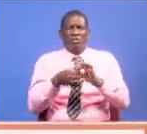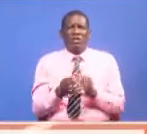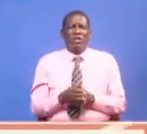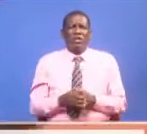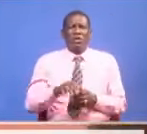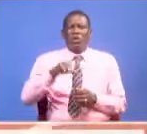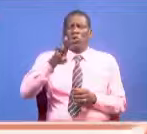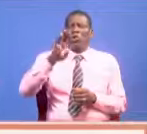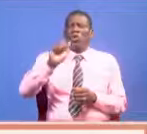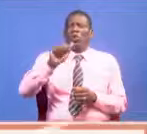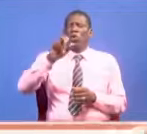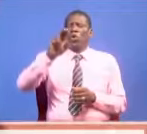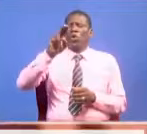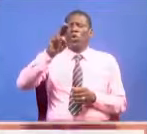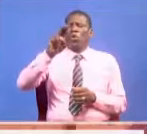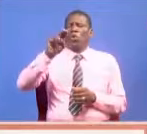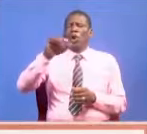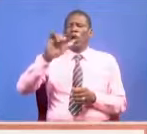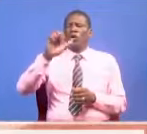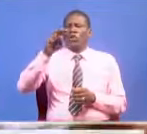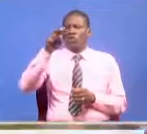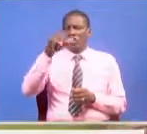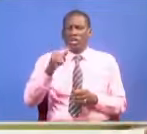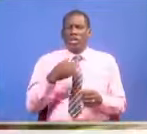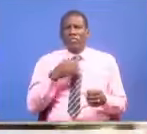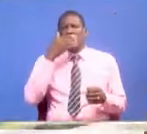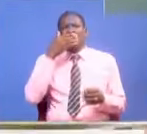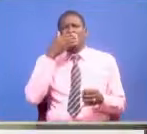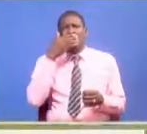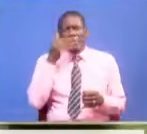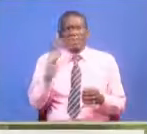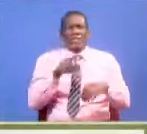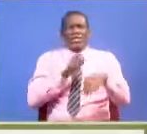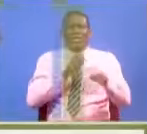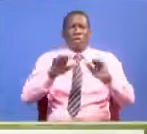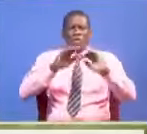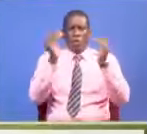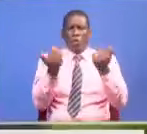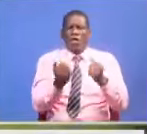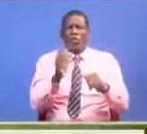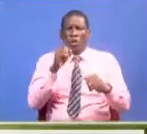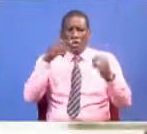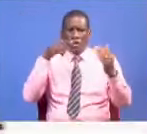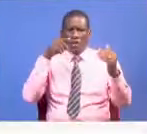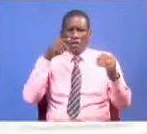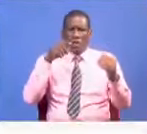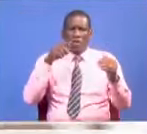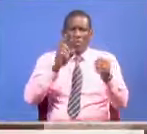Olympic. Wanyonyi anajitosa katika mbio hizi akiwa na muda bora wa 4 ulimwenguni wa dakika